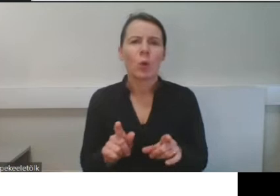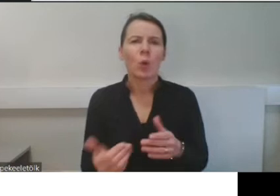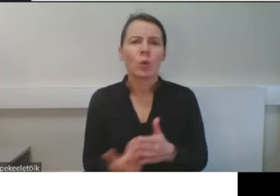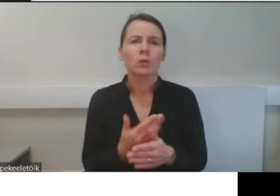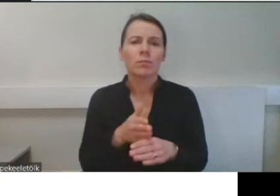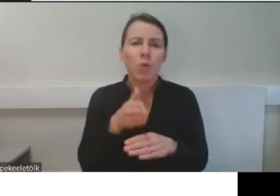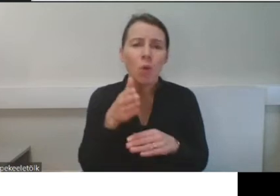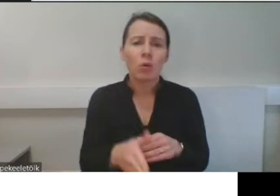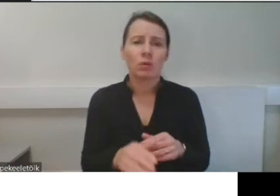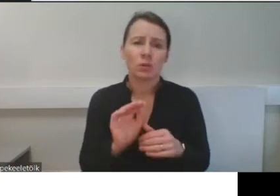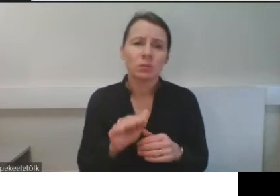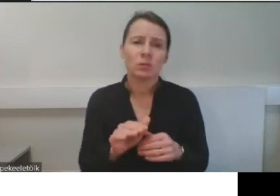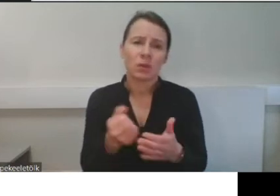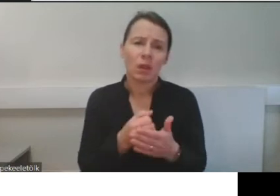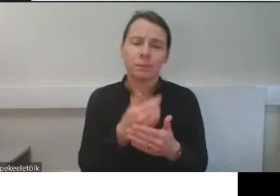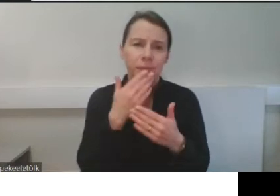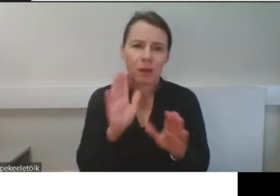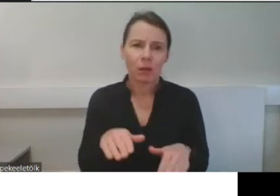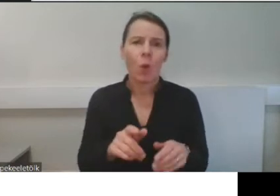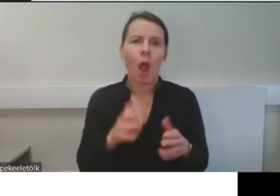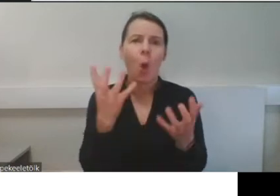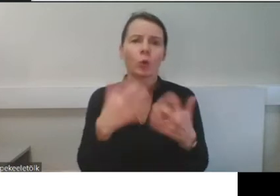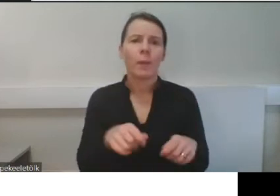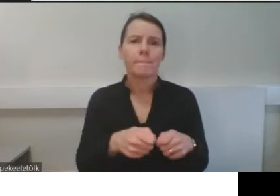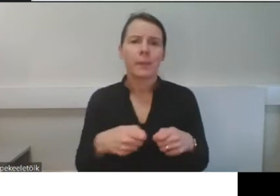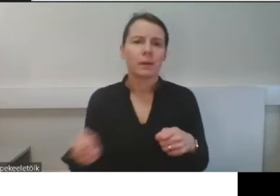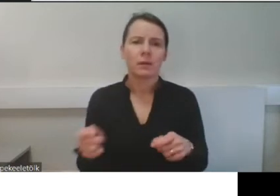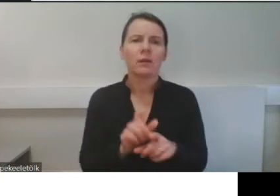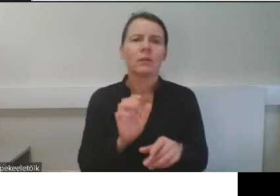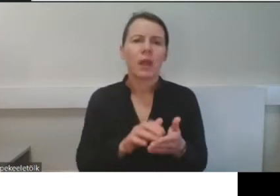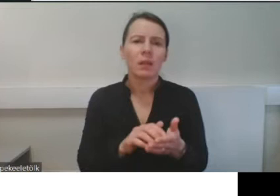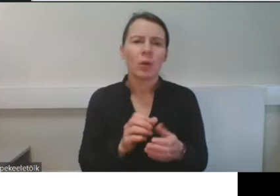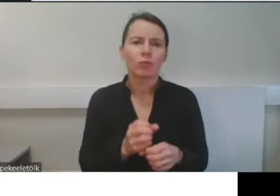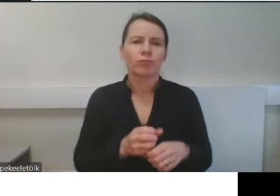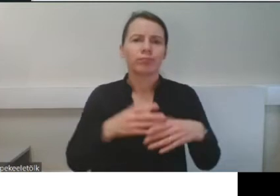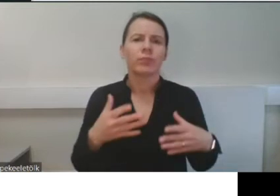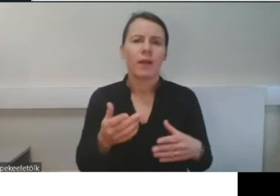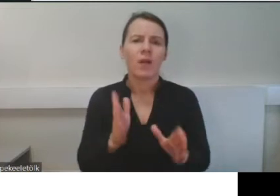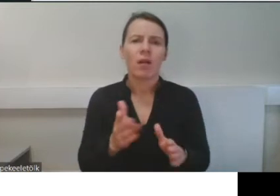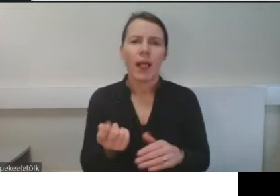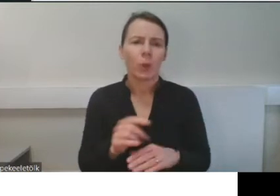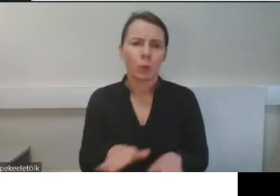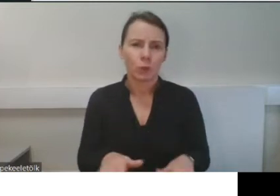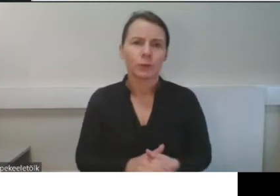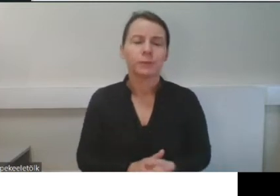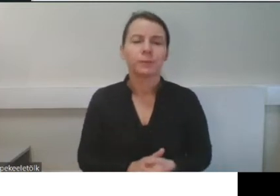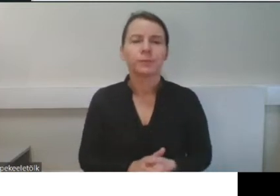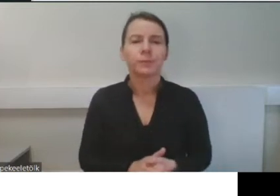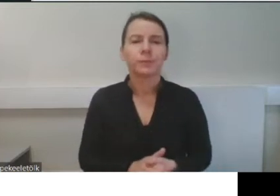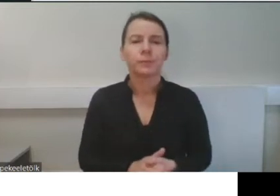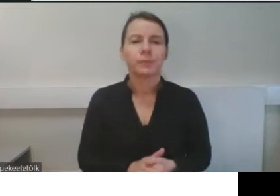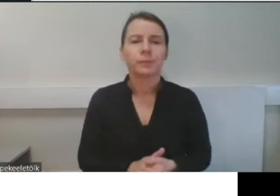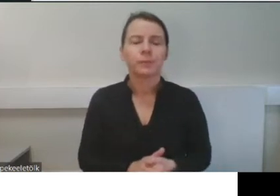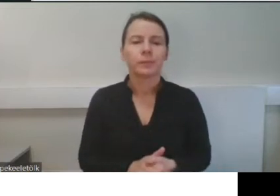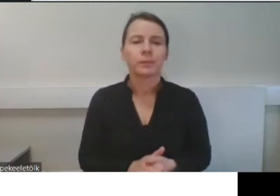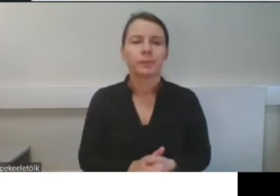andmeregistrist STAR, kus siis tulevikus võiks ideaalis ka kõik need teenused, mis S ja H